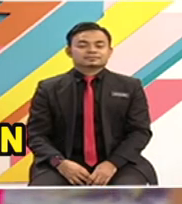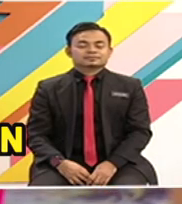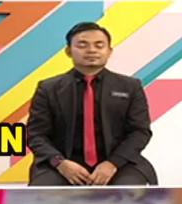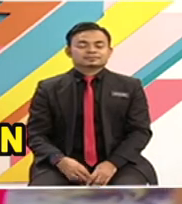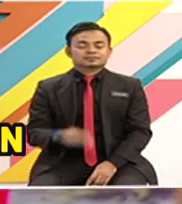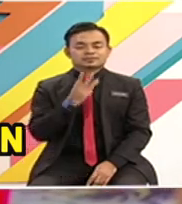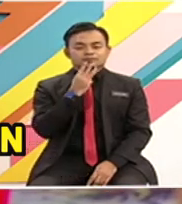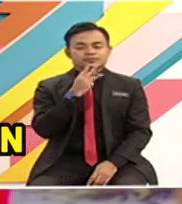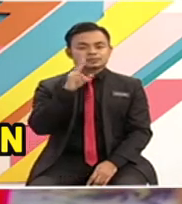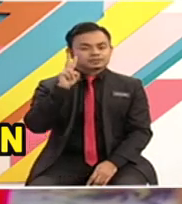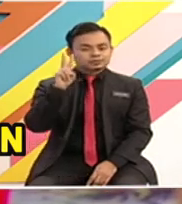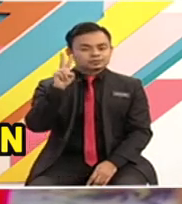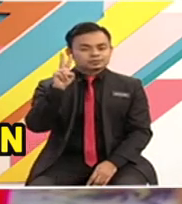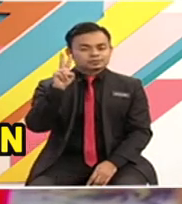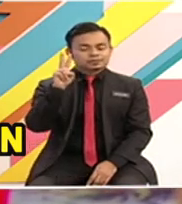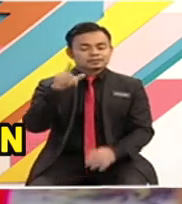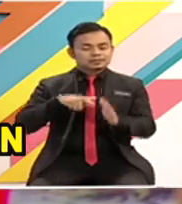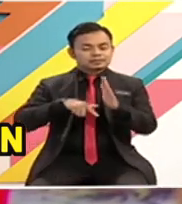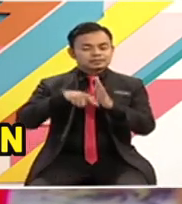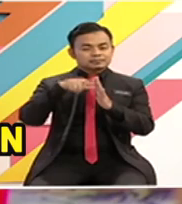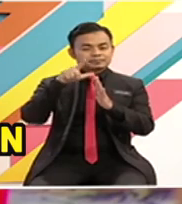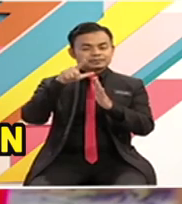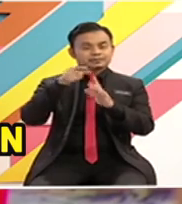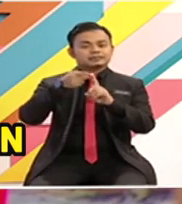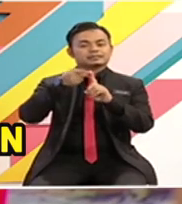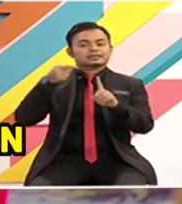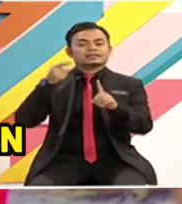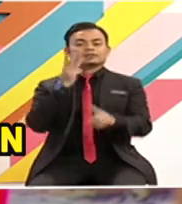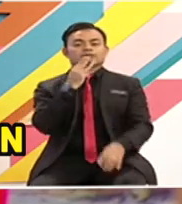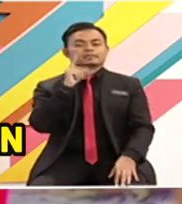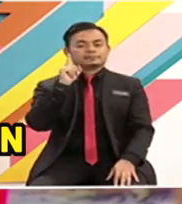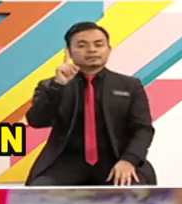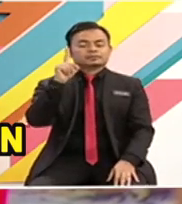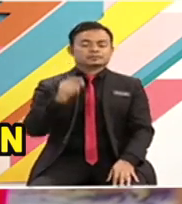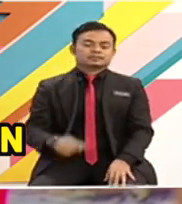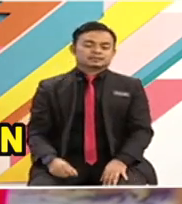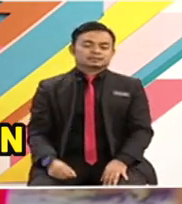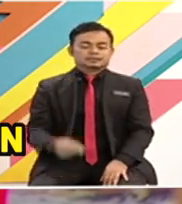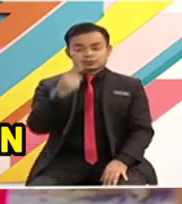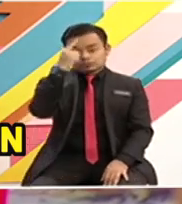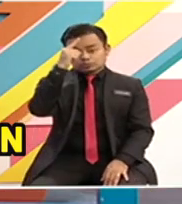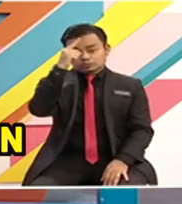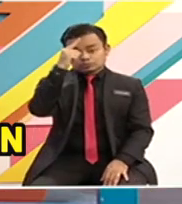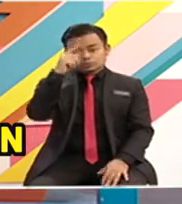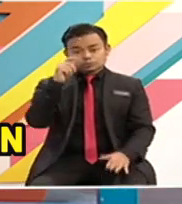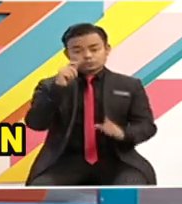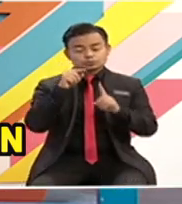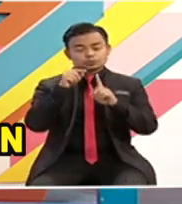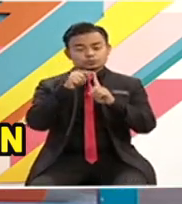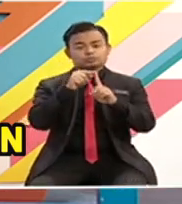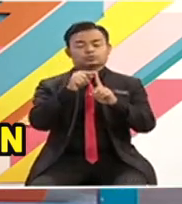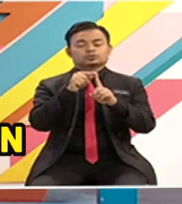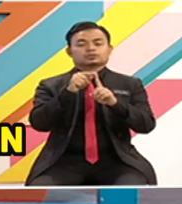ada B sedikit atau lebih banyak daripada hewan yang pertama seperti ternak tunjukkanlah kontrol tadi Teh Aa saya gue hijau